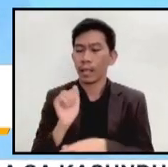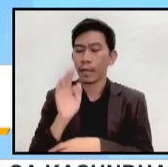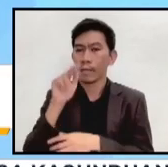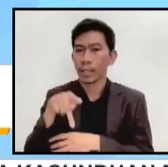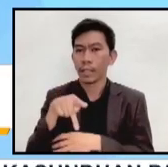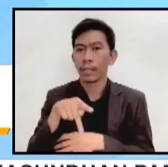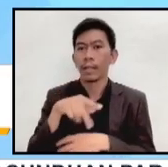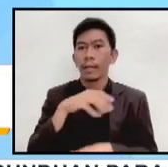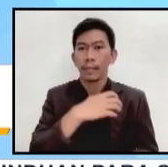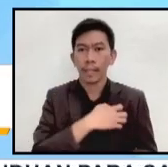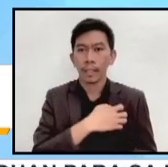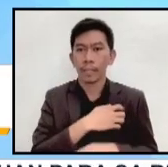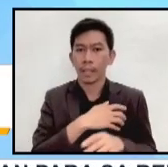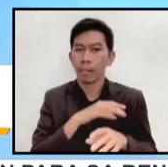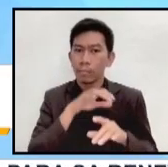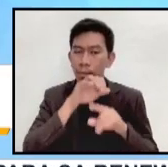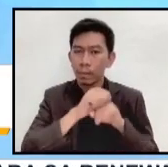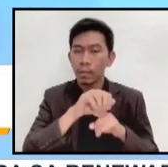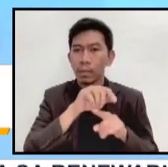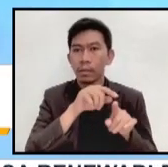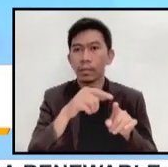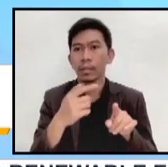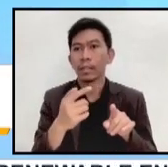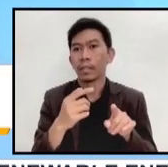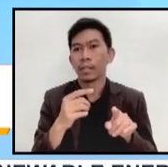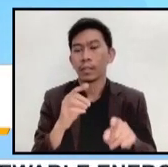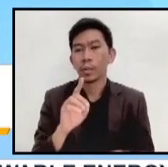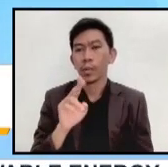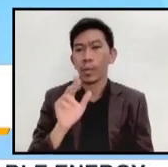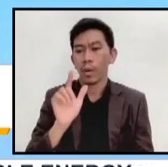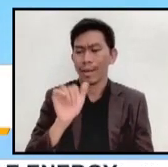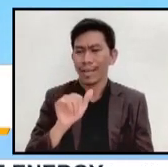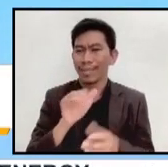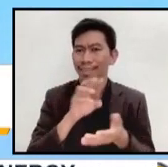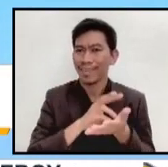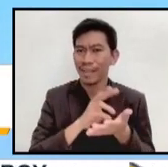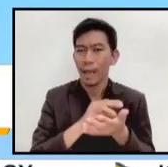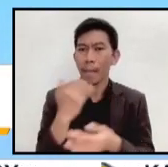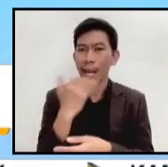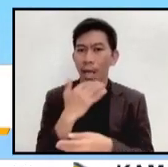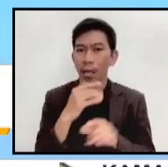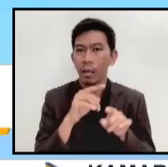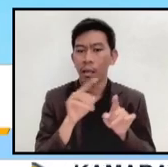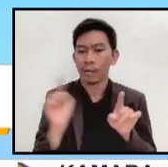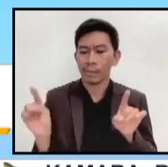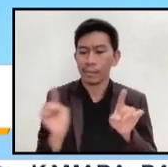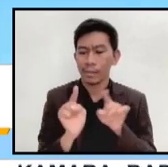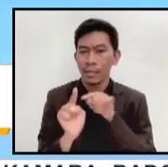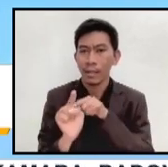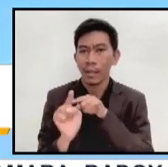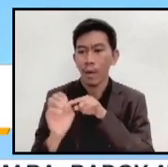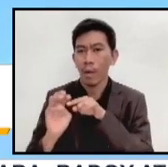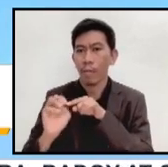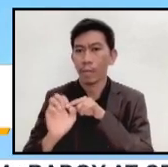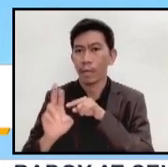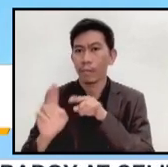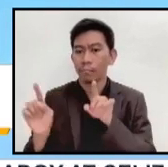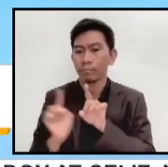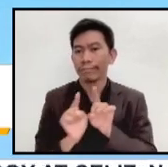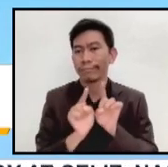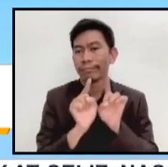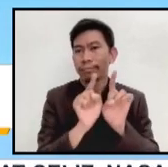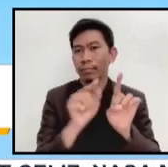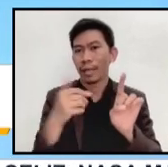dulay proper Marawi kasama raw si sultan ng isang Omar na nagdala ng improvised explosive device sa